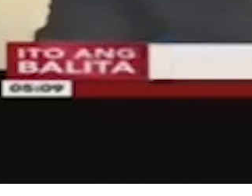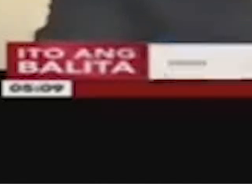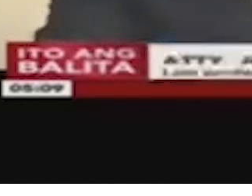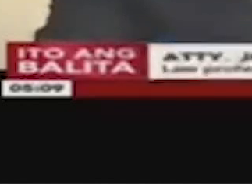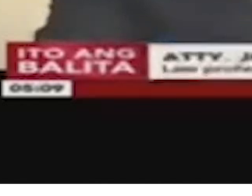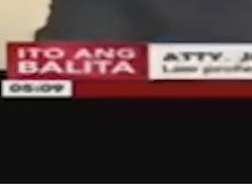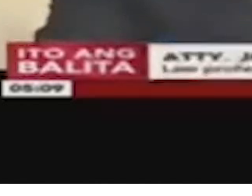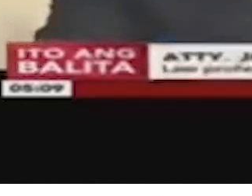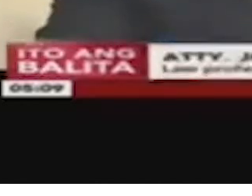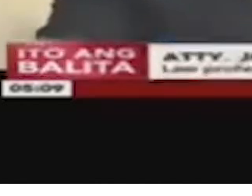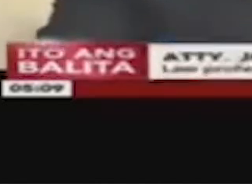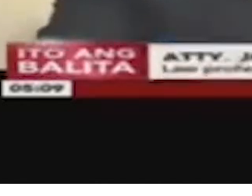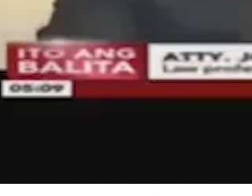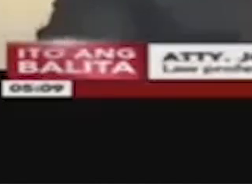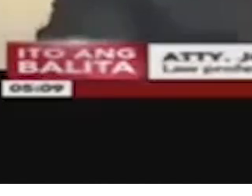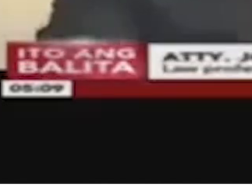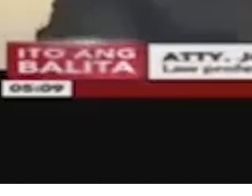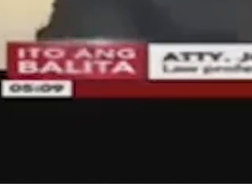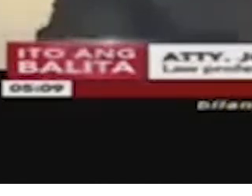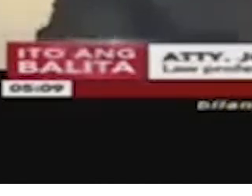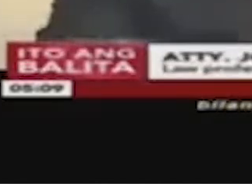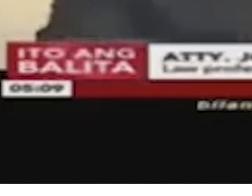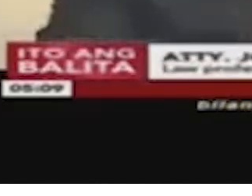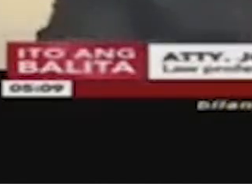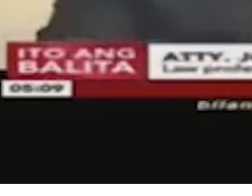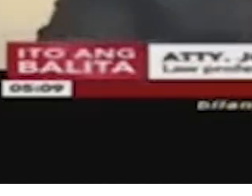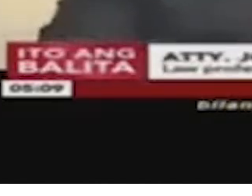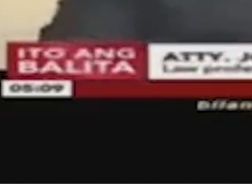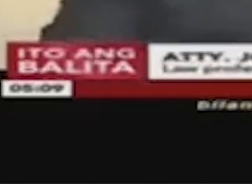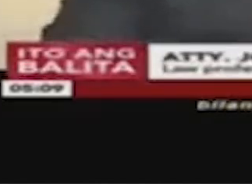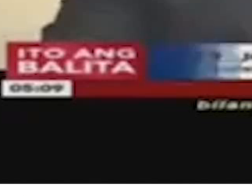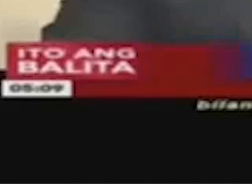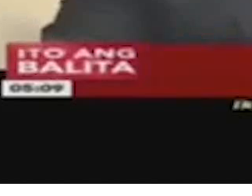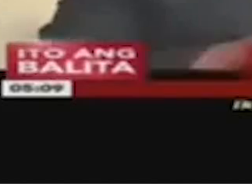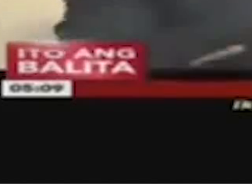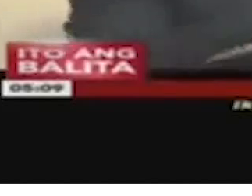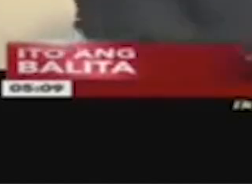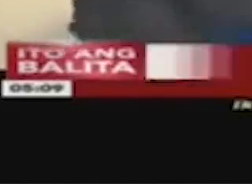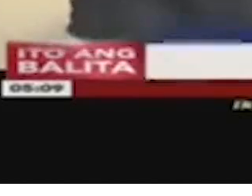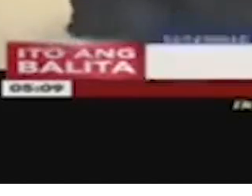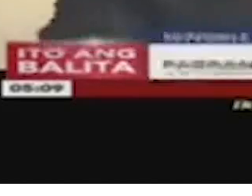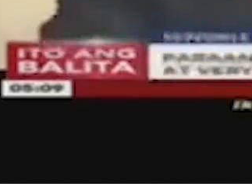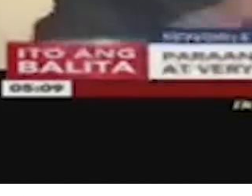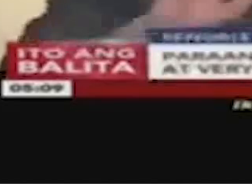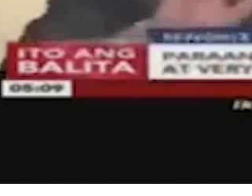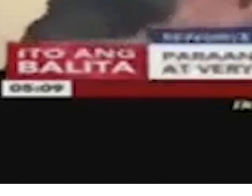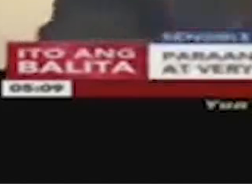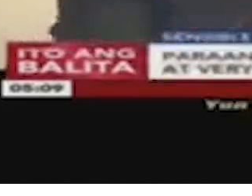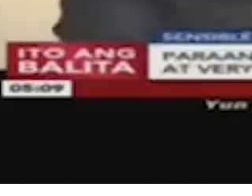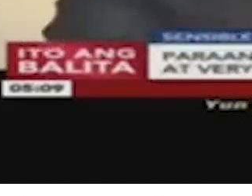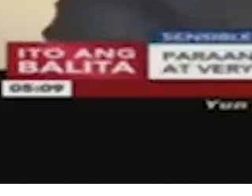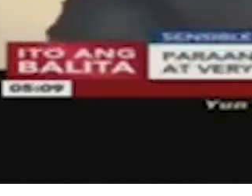tinanggap mo si Kristo bilang isang personal mong tagapagligtas. Ikaw ba? Tinanggap ka ba niya? Anong, yun lang, wala siya